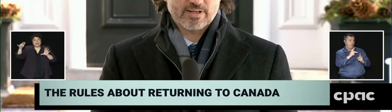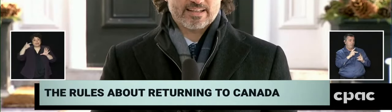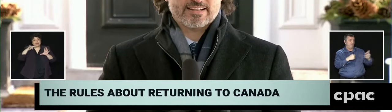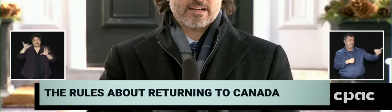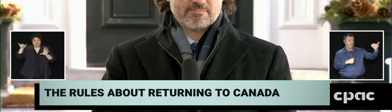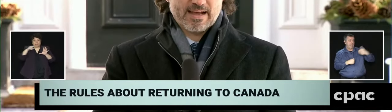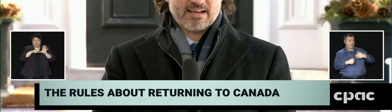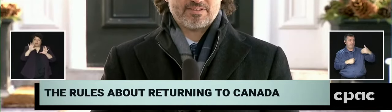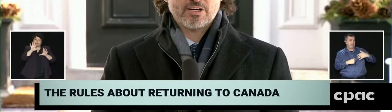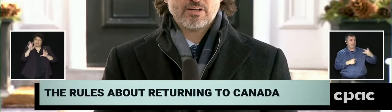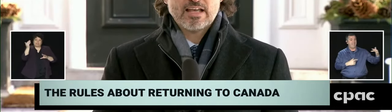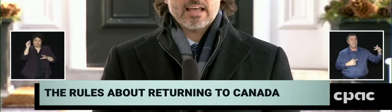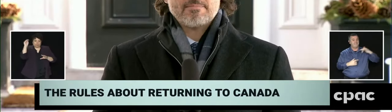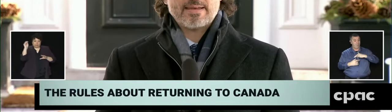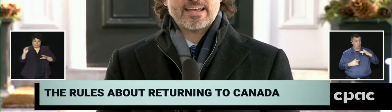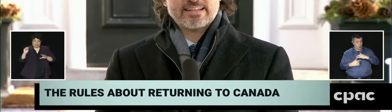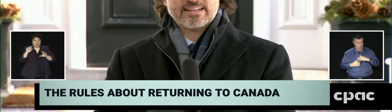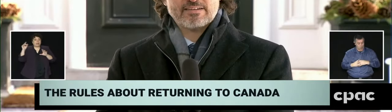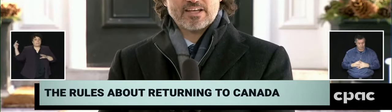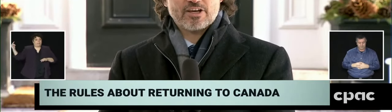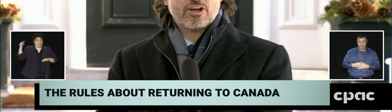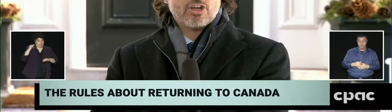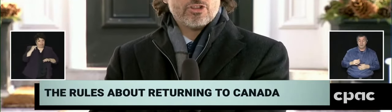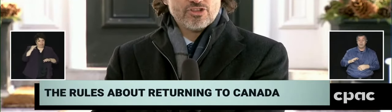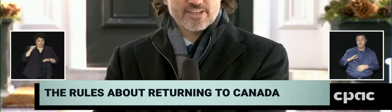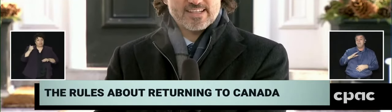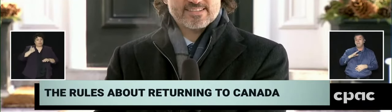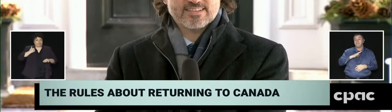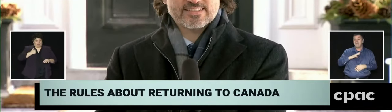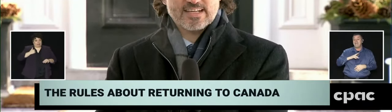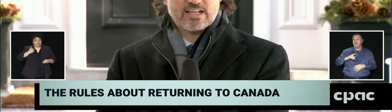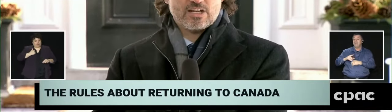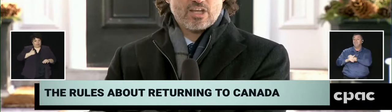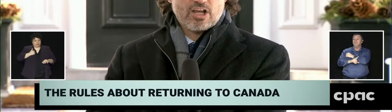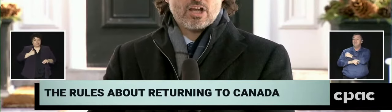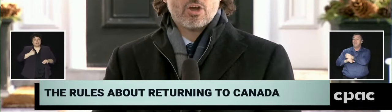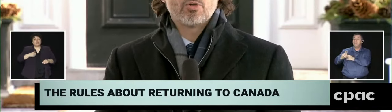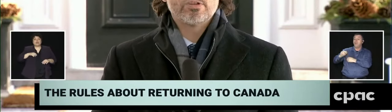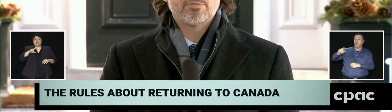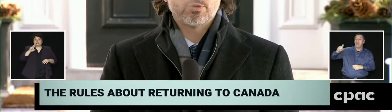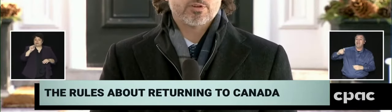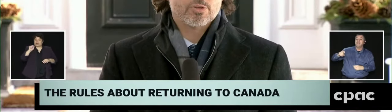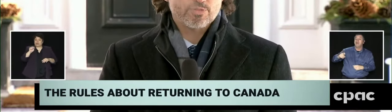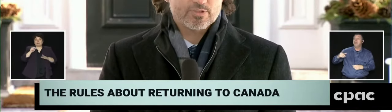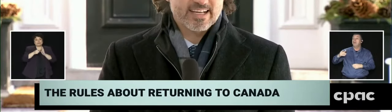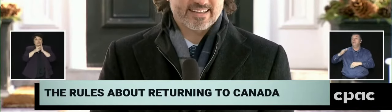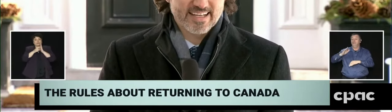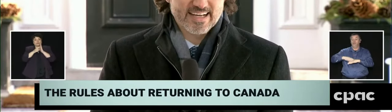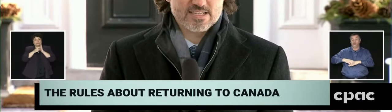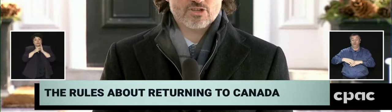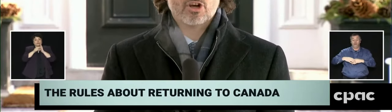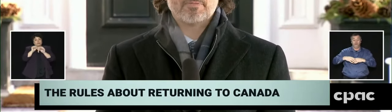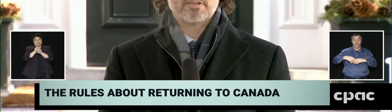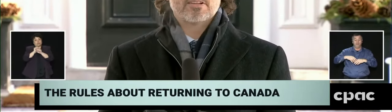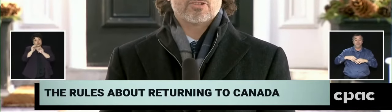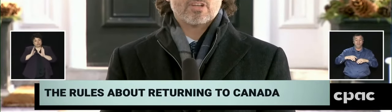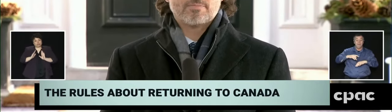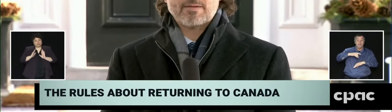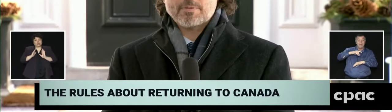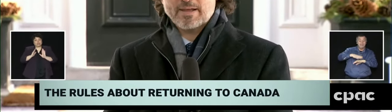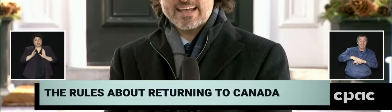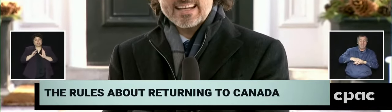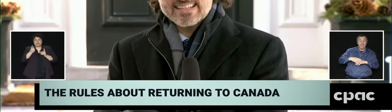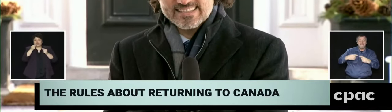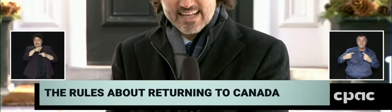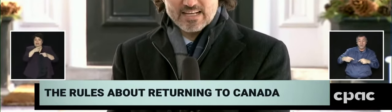rentrent au Canada par avion, mais des travailleurs non essentiels au niveau de nos frontières terrestres représentent seulement